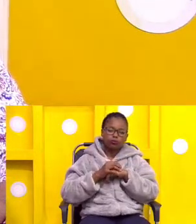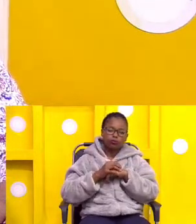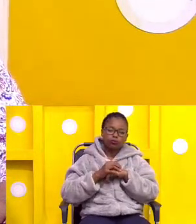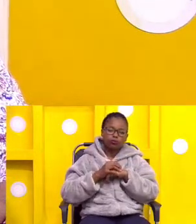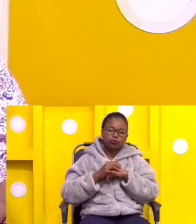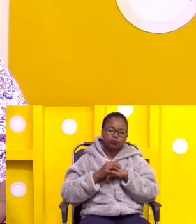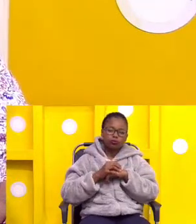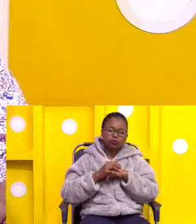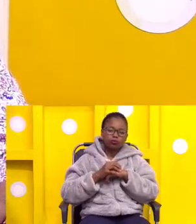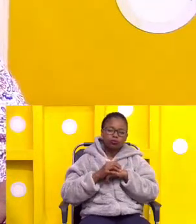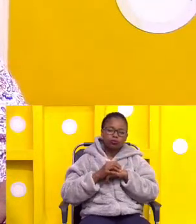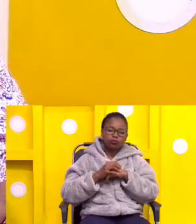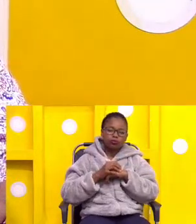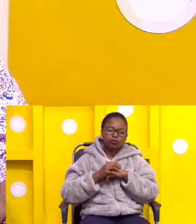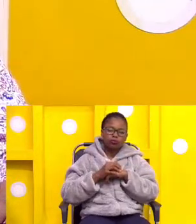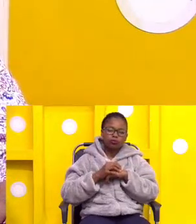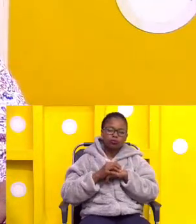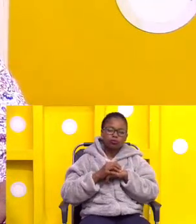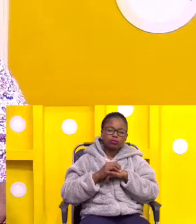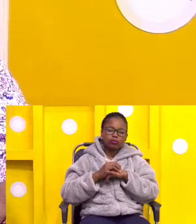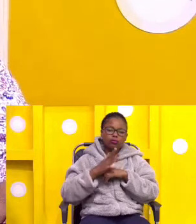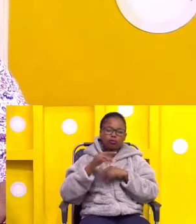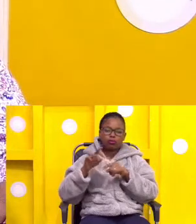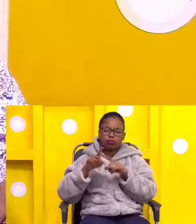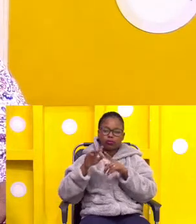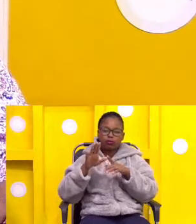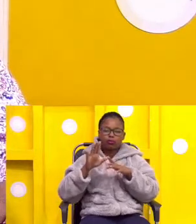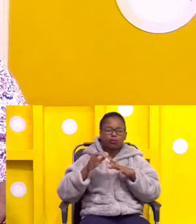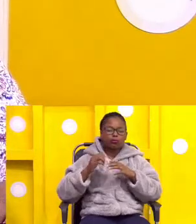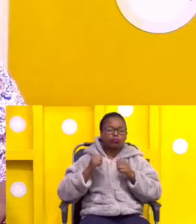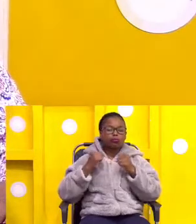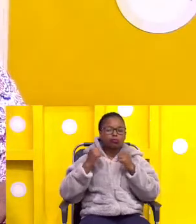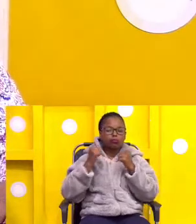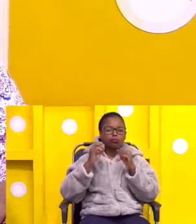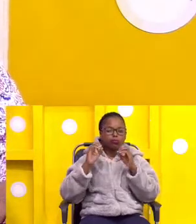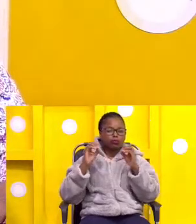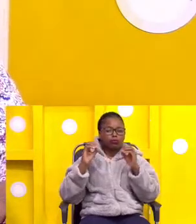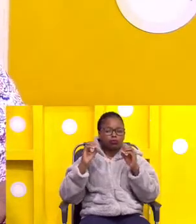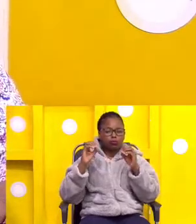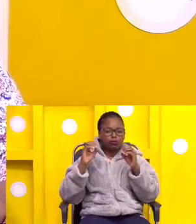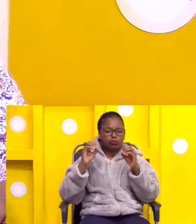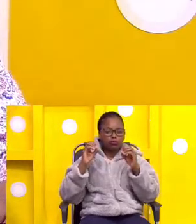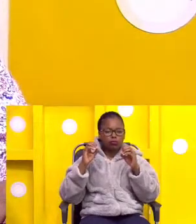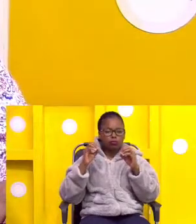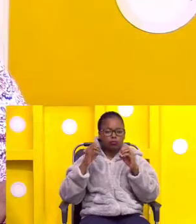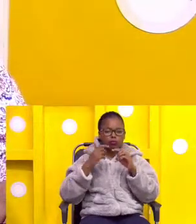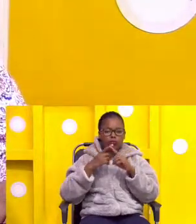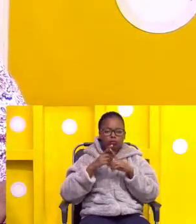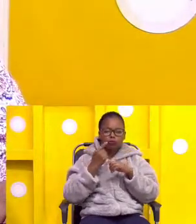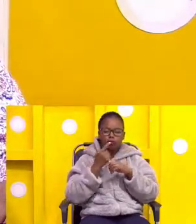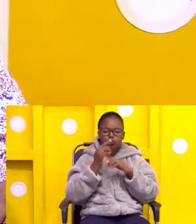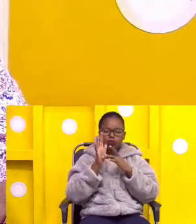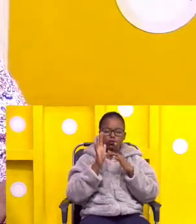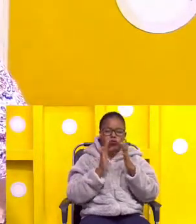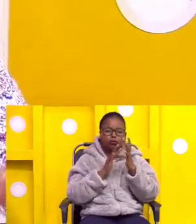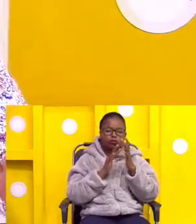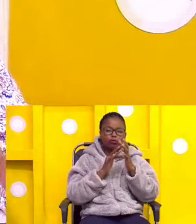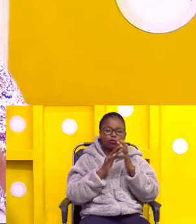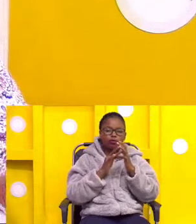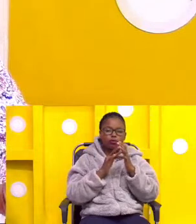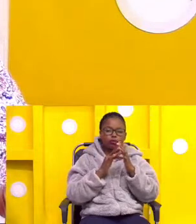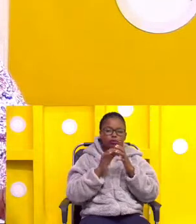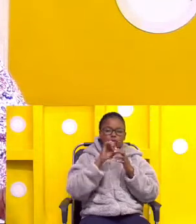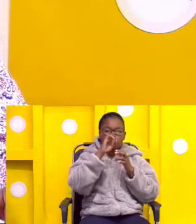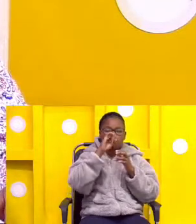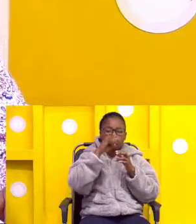ndå ramä tua hinya waku nä å ramenya mwä hoko waku nä Jehova no karuta